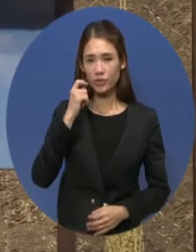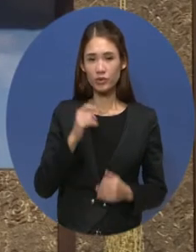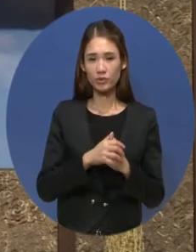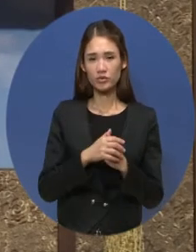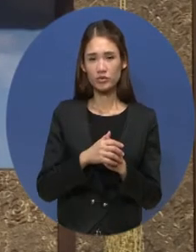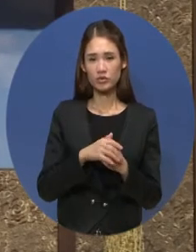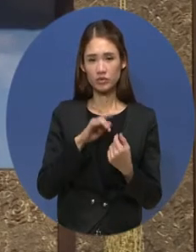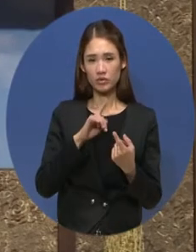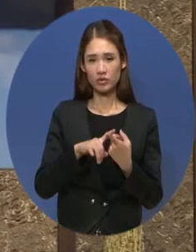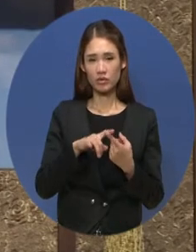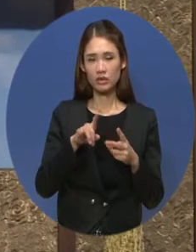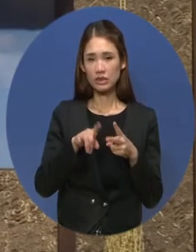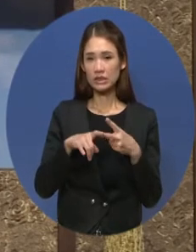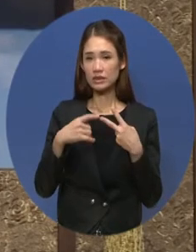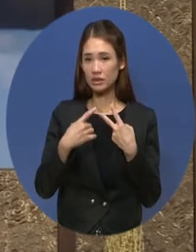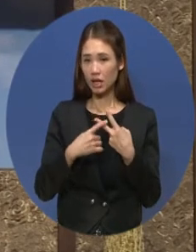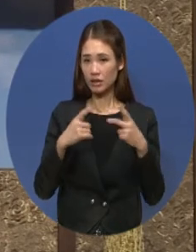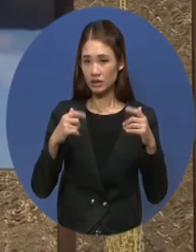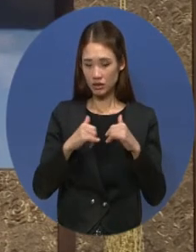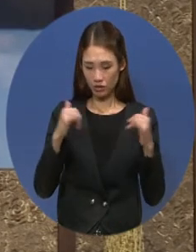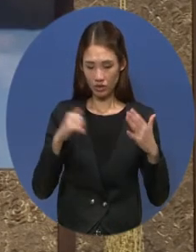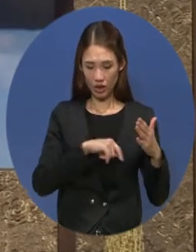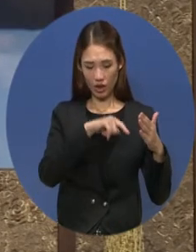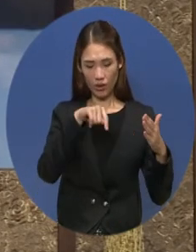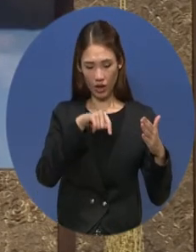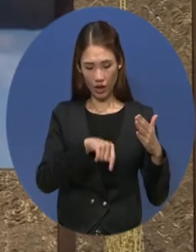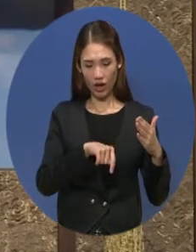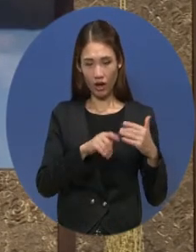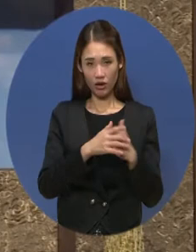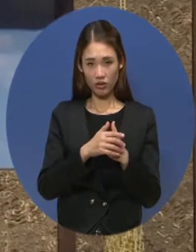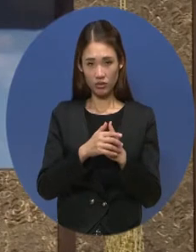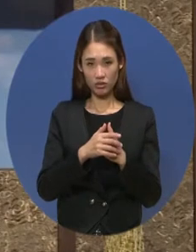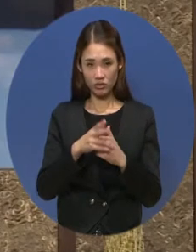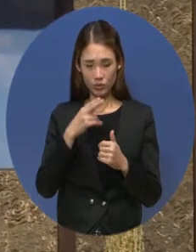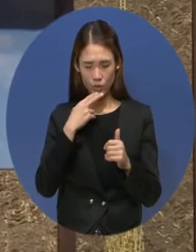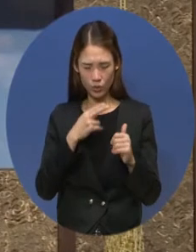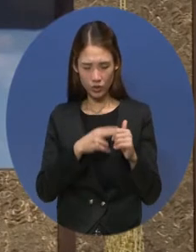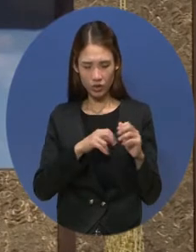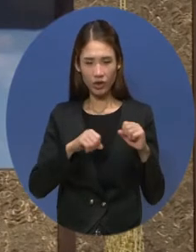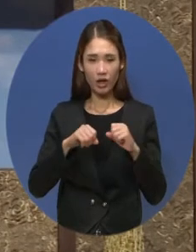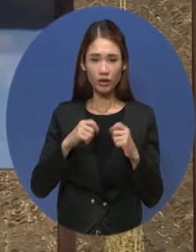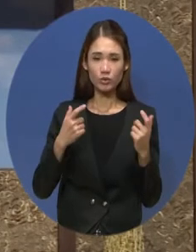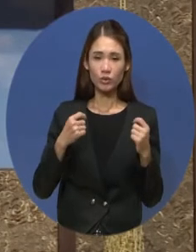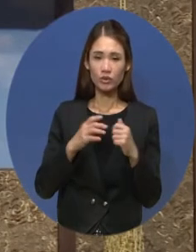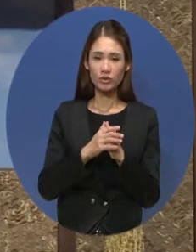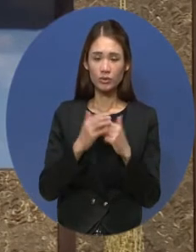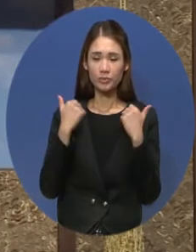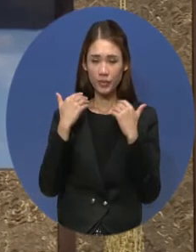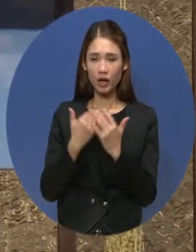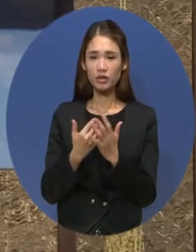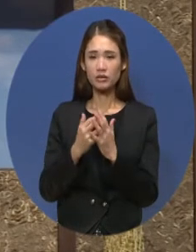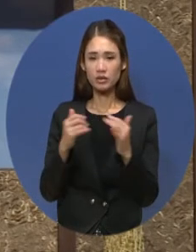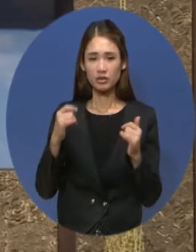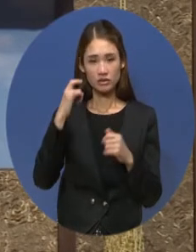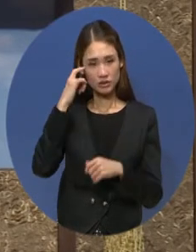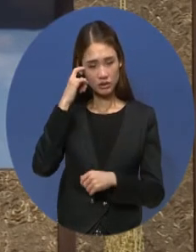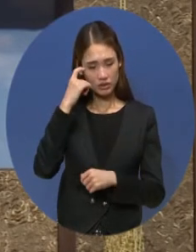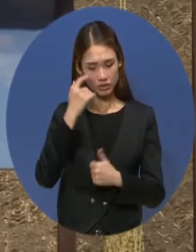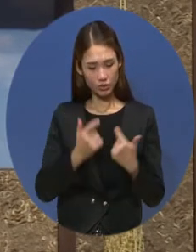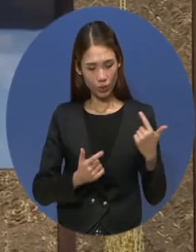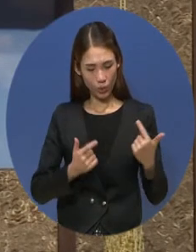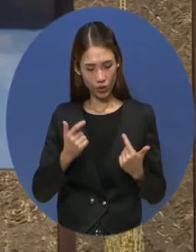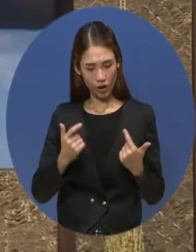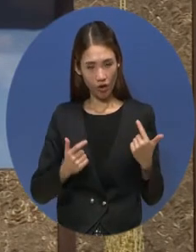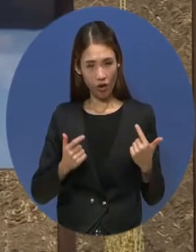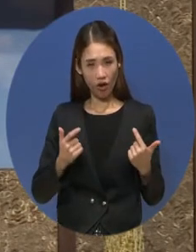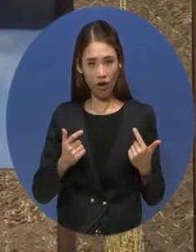이해를 지역사회가 어떻게 하고 있는지 또 이 도전 행동 이라는 부분이 발달장애인 당사자 스스로가 어떻게 조절을